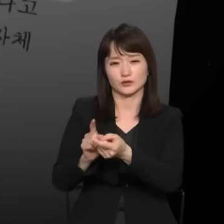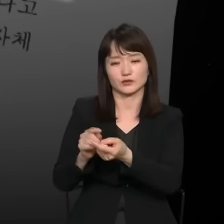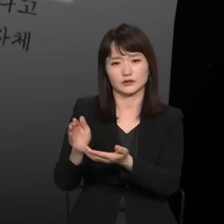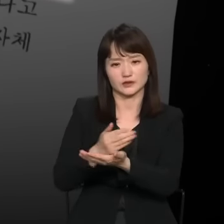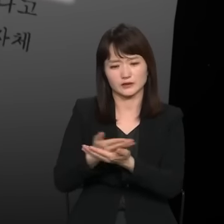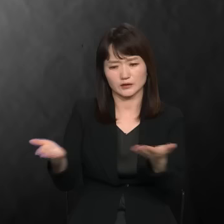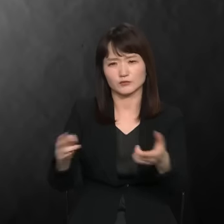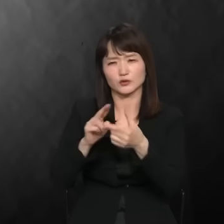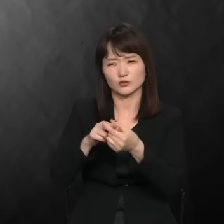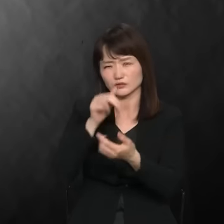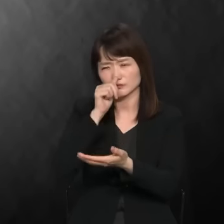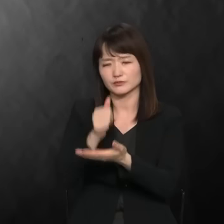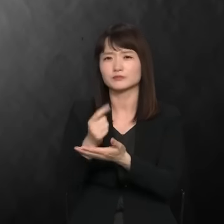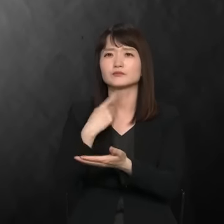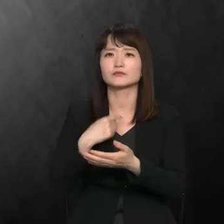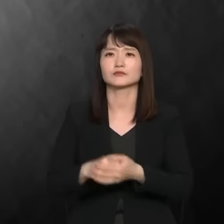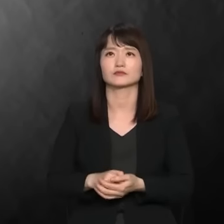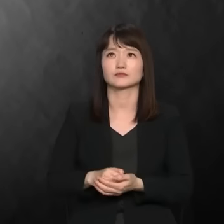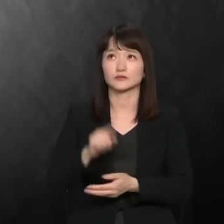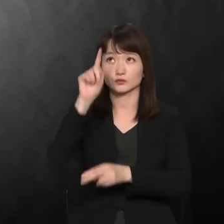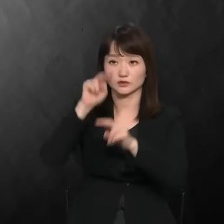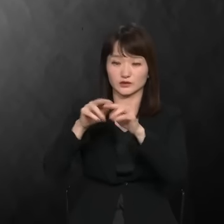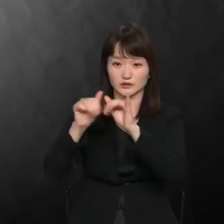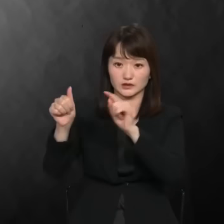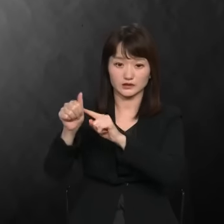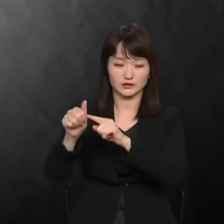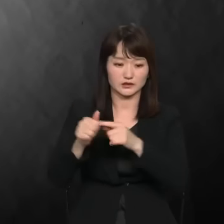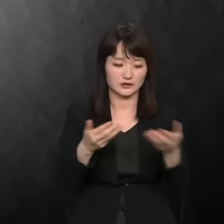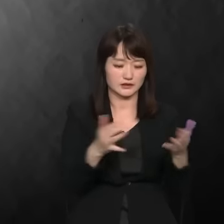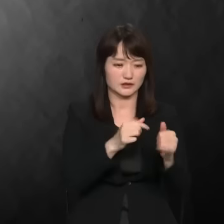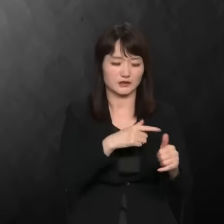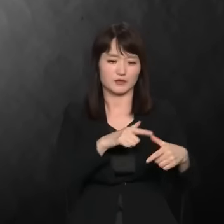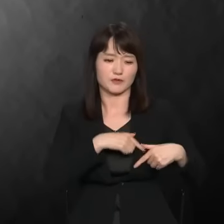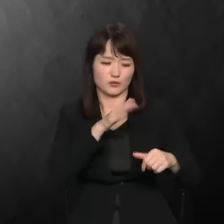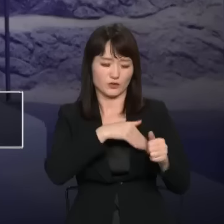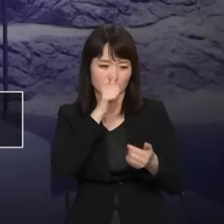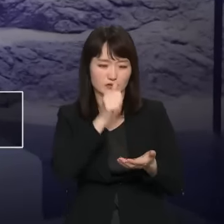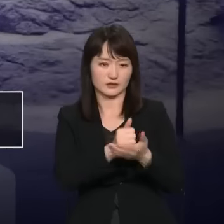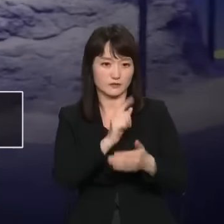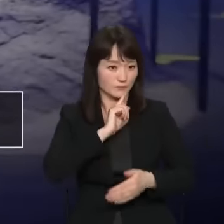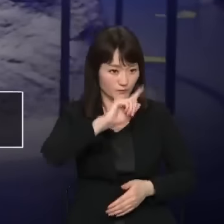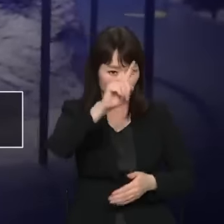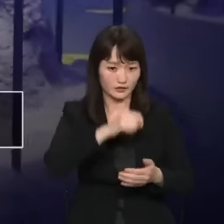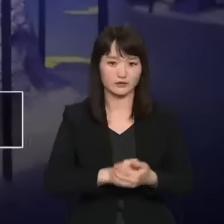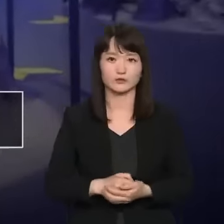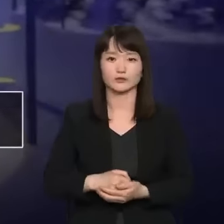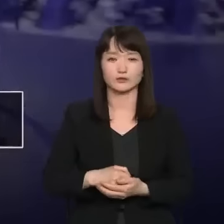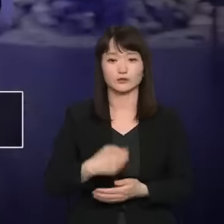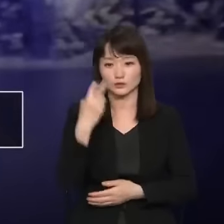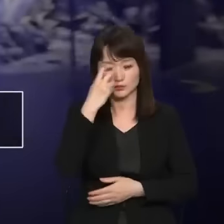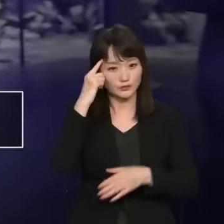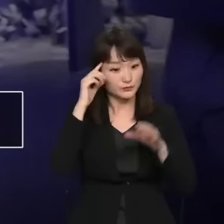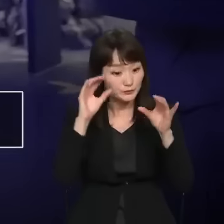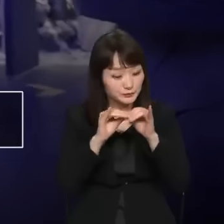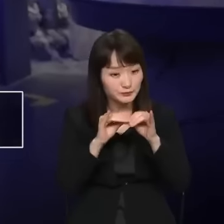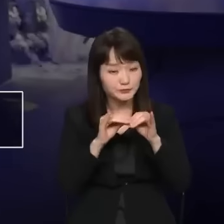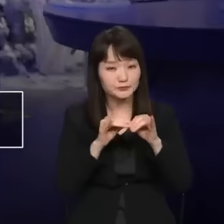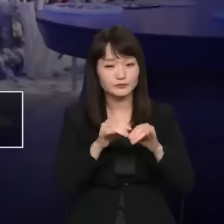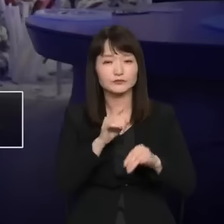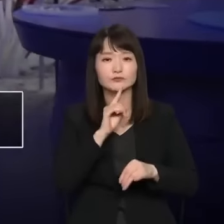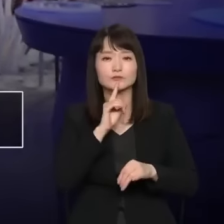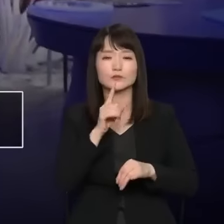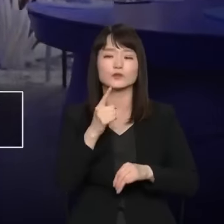저질렀다는 겁니다. 가해 지목 상사도 직원들을 명예훼손 혐의로 고소했습니다. 취재 동의를 얻고 음성 녹음으로